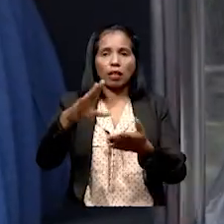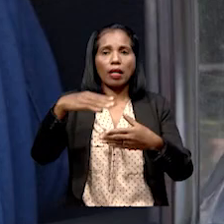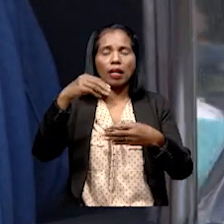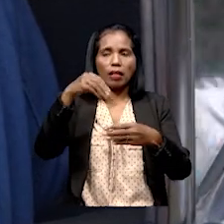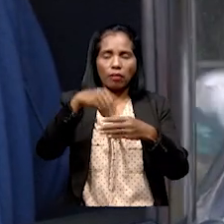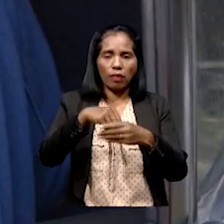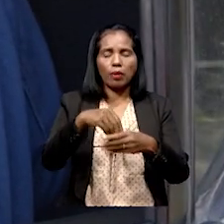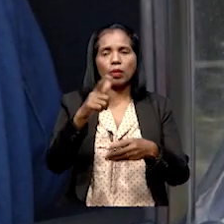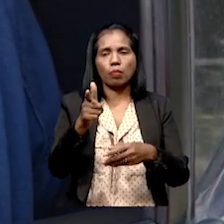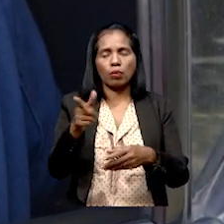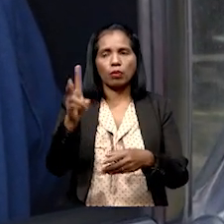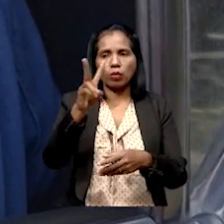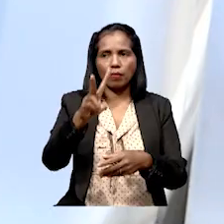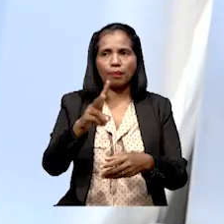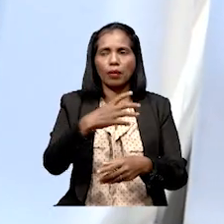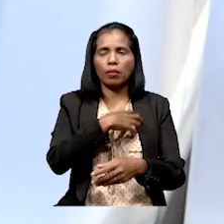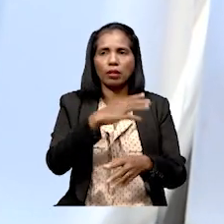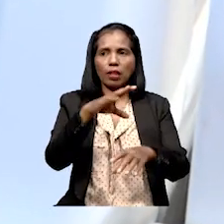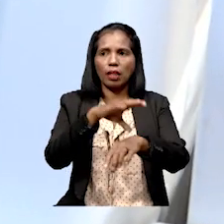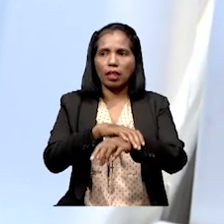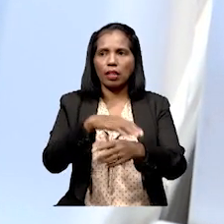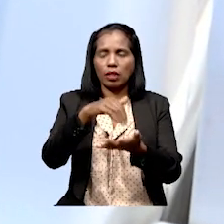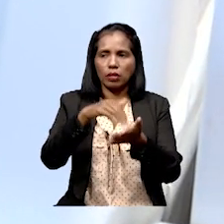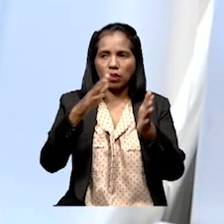Antes nemos pentel deteng studante Ruanulu resin lebe